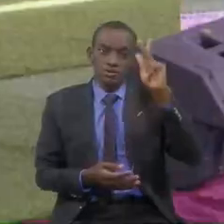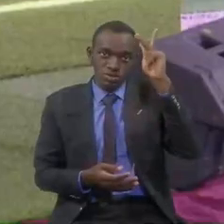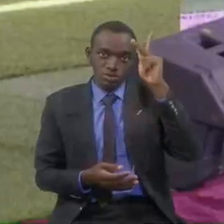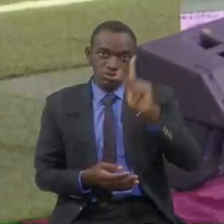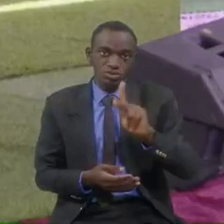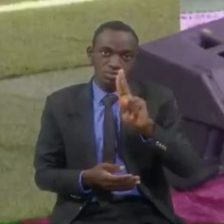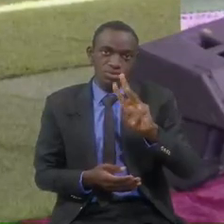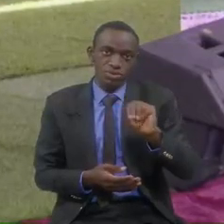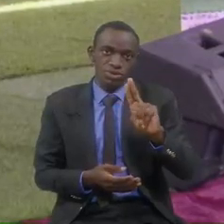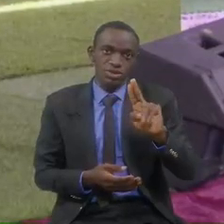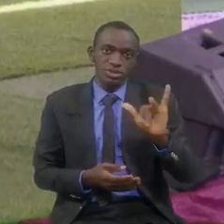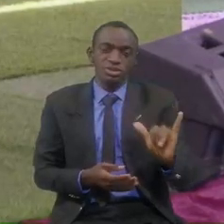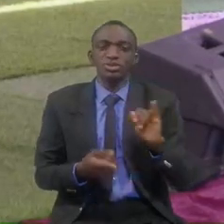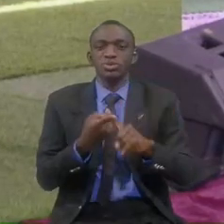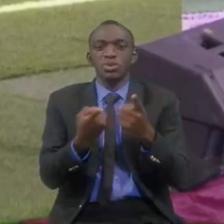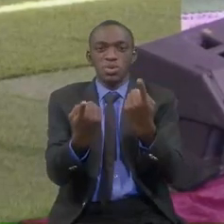Merci beaucoup.